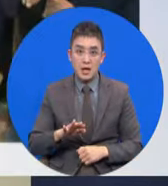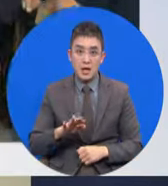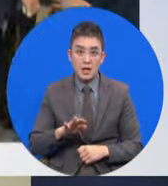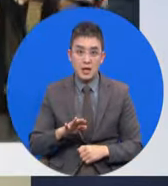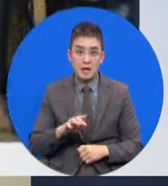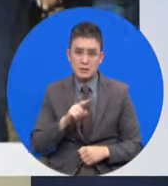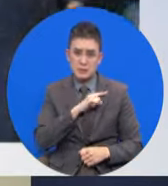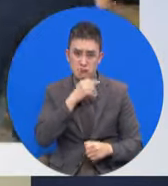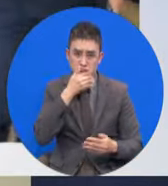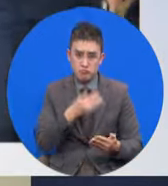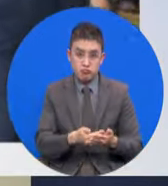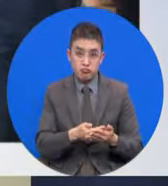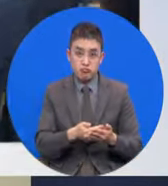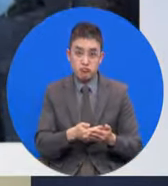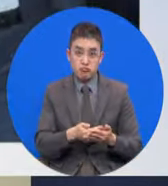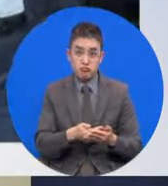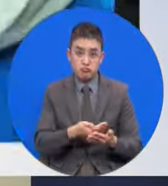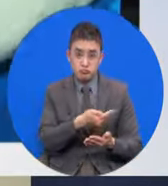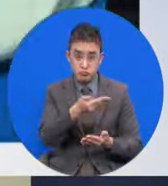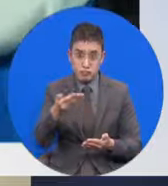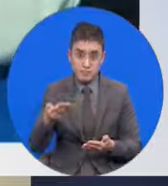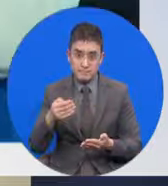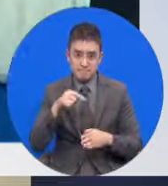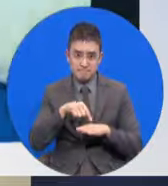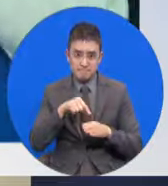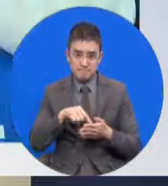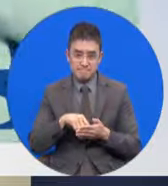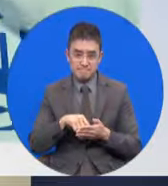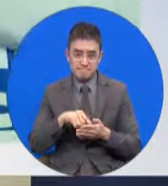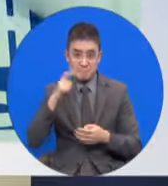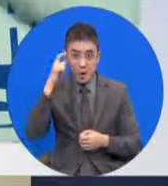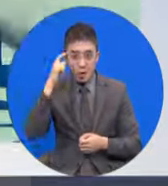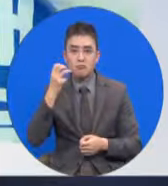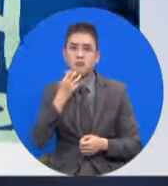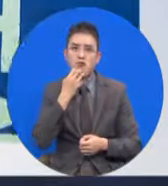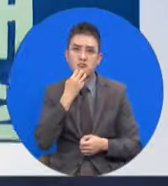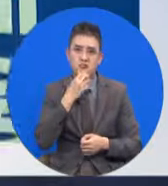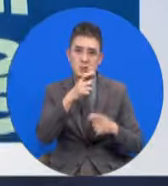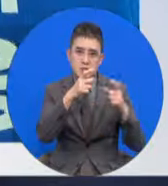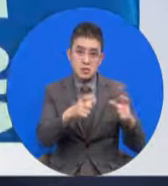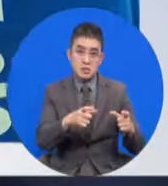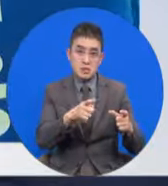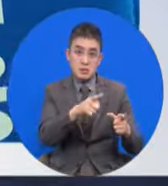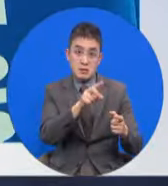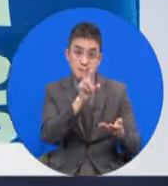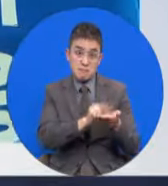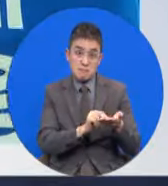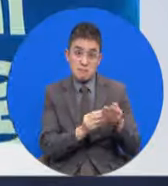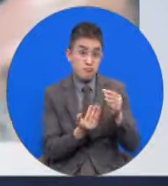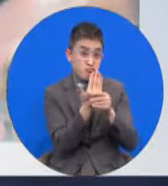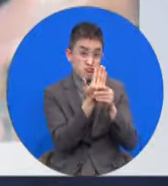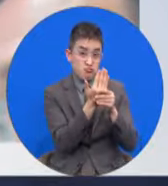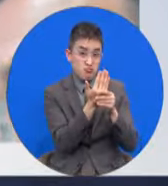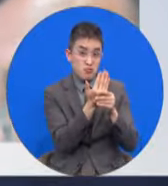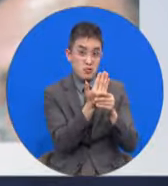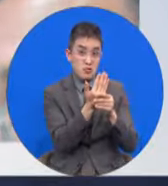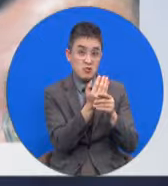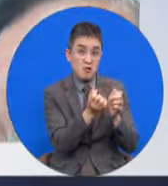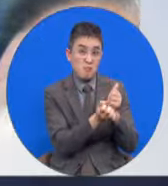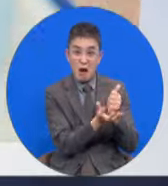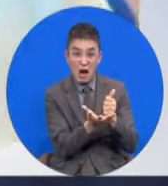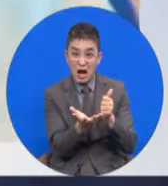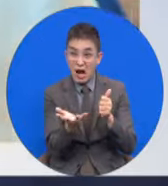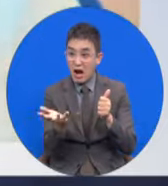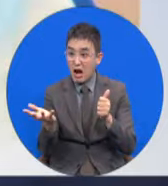역시 서울입니다. 과거에도 보면은 무슨 악재가 터졌는데 그게 서울서부터 그게 영향을 미치기 시작할 때 그 기간이 예를 들어서